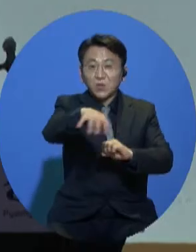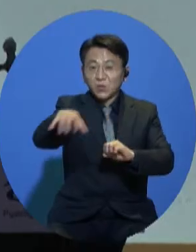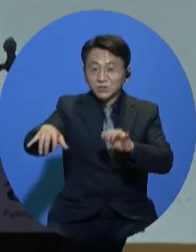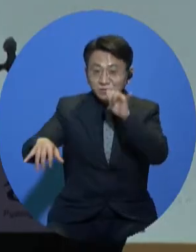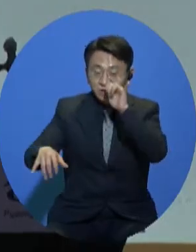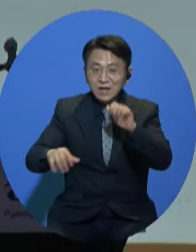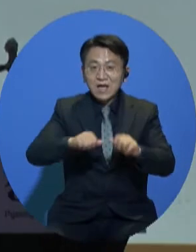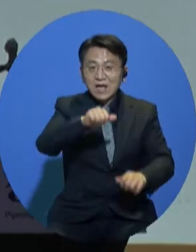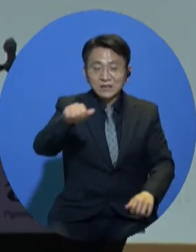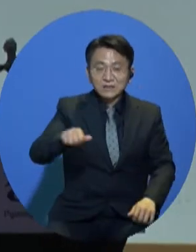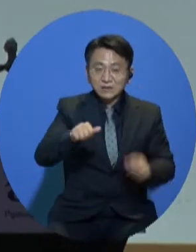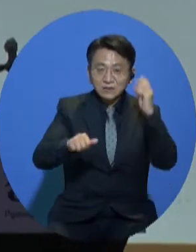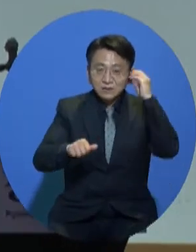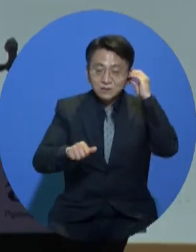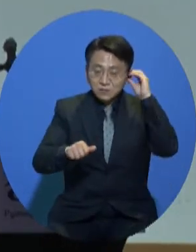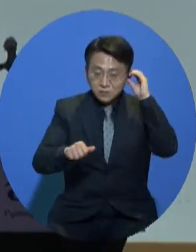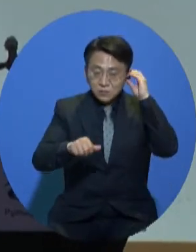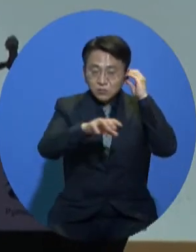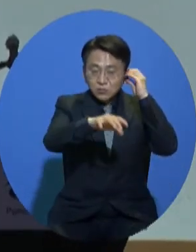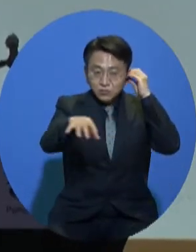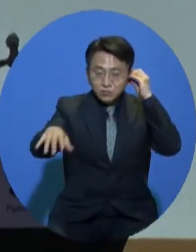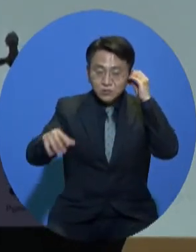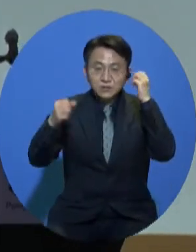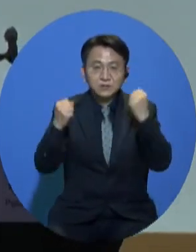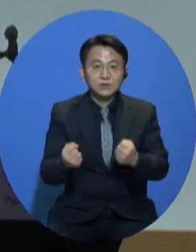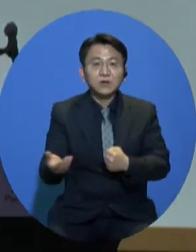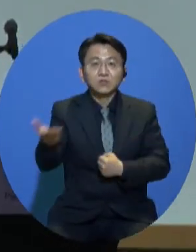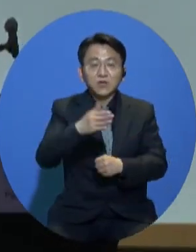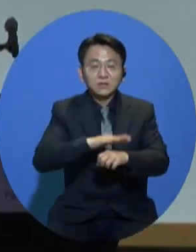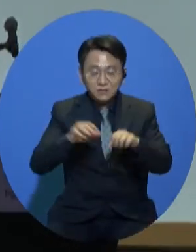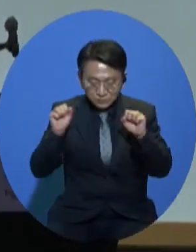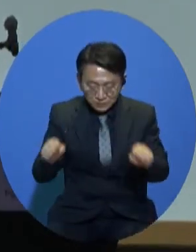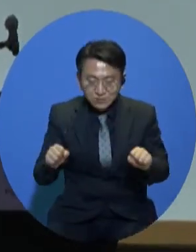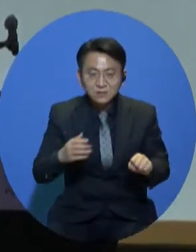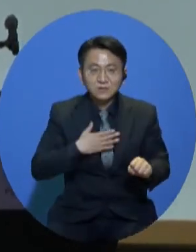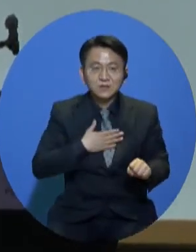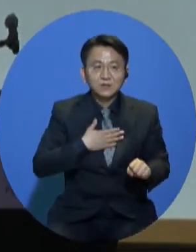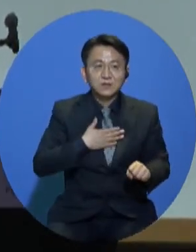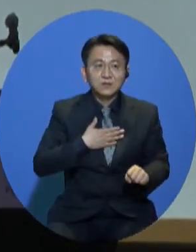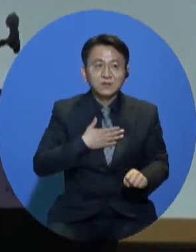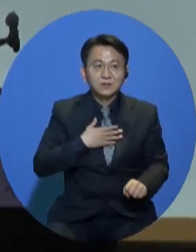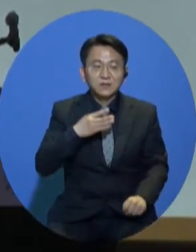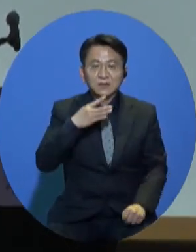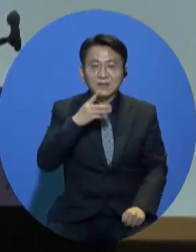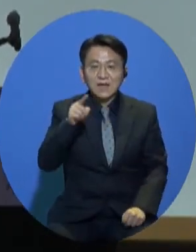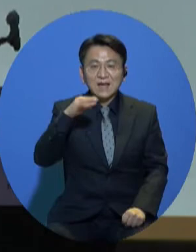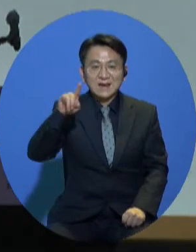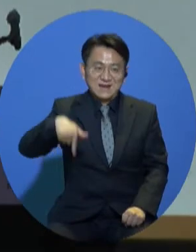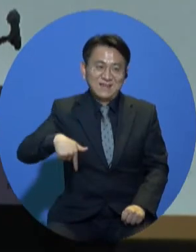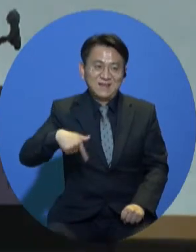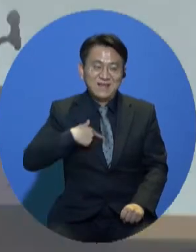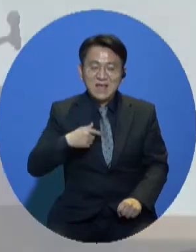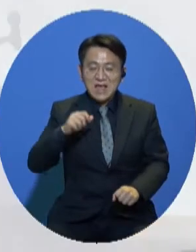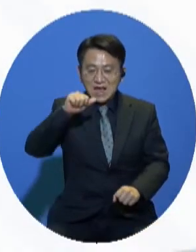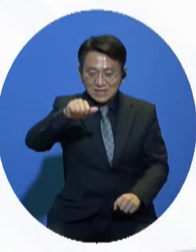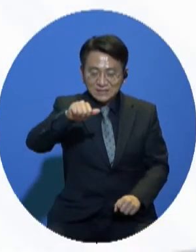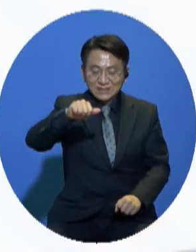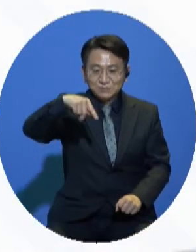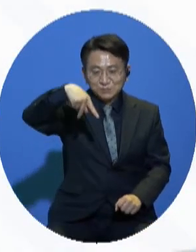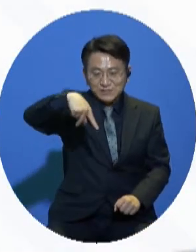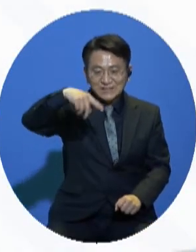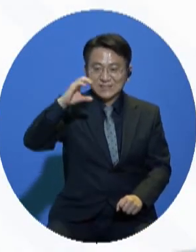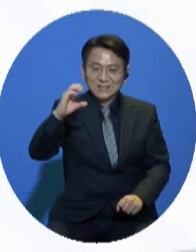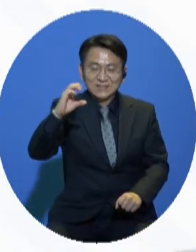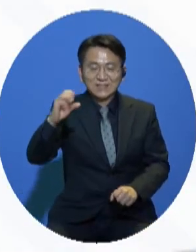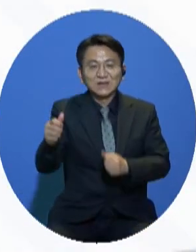텐데요. 아시아와 전 세계 My 곳곳에 name is 계신 Tarek 여러분 Soei. 안녕하십니까. 저는 타렉 소이라고 합니다. 아시아 패럴림픽